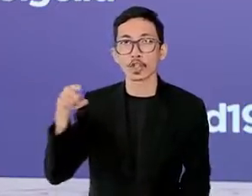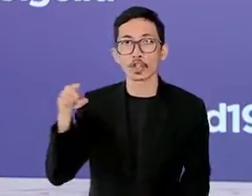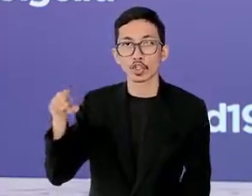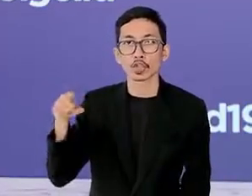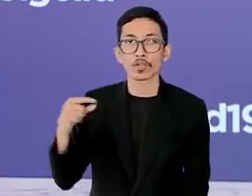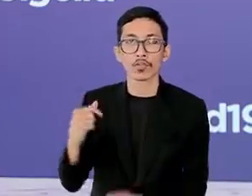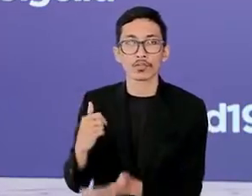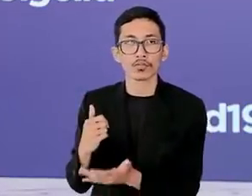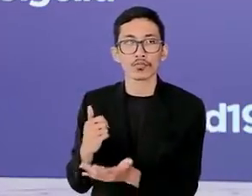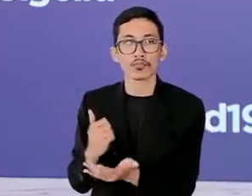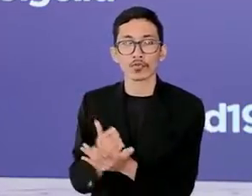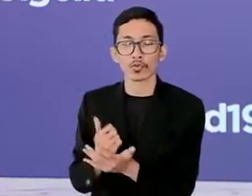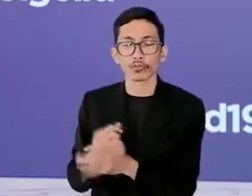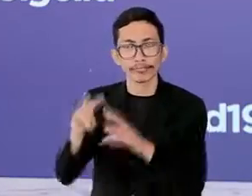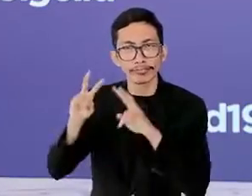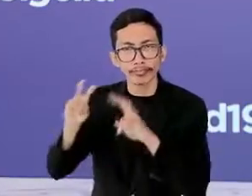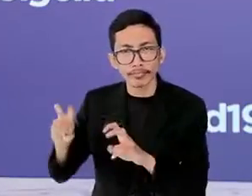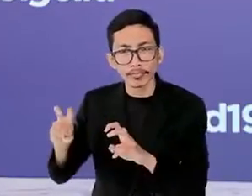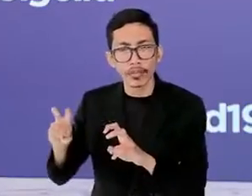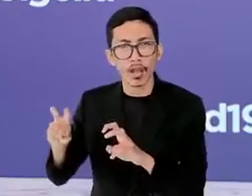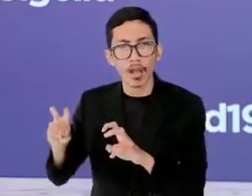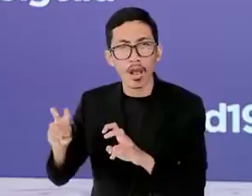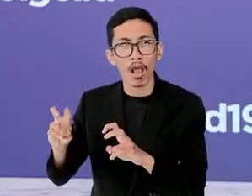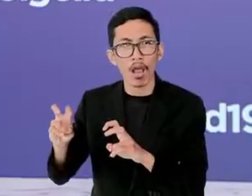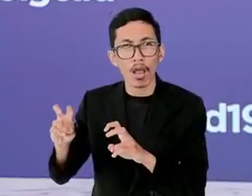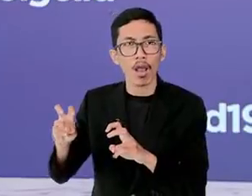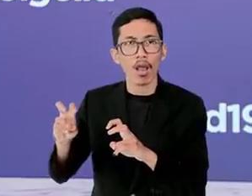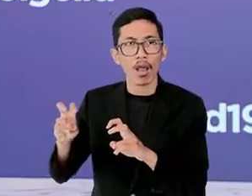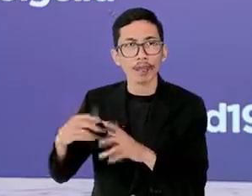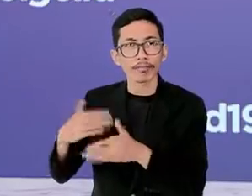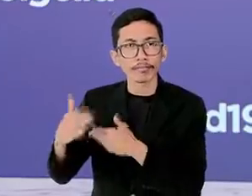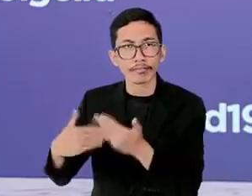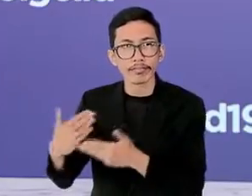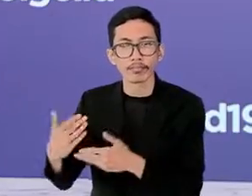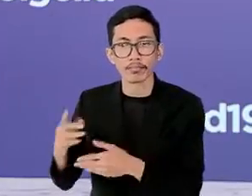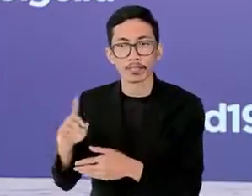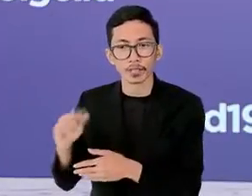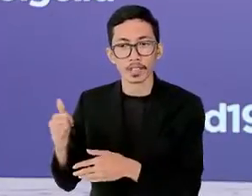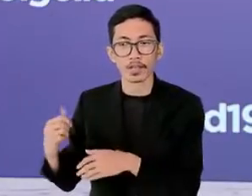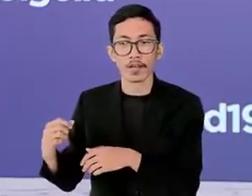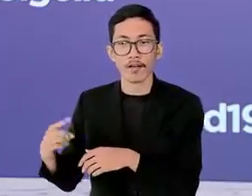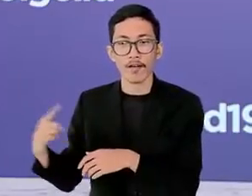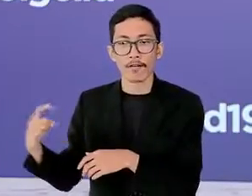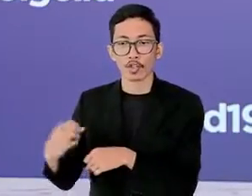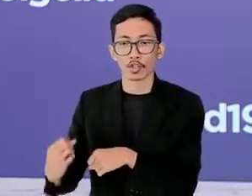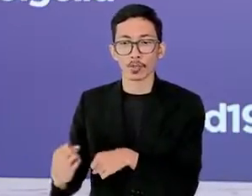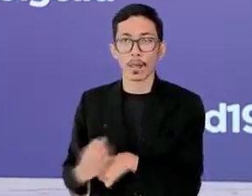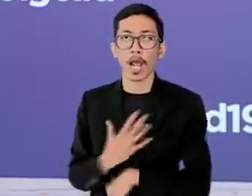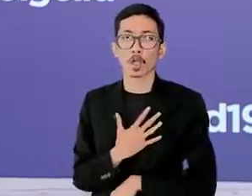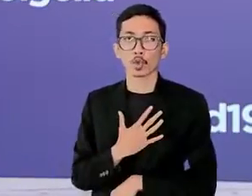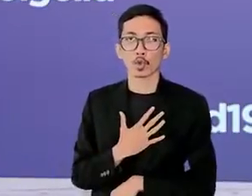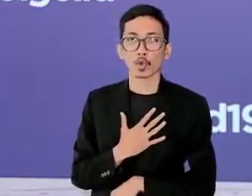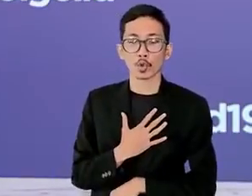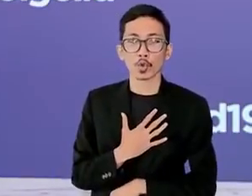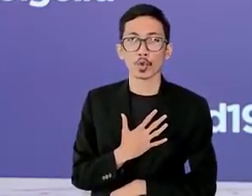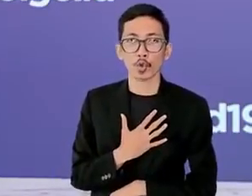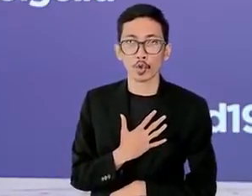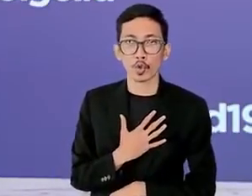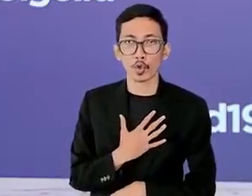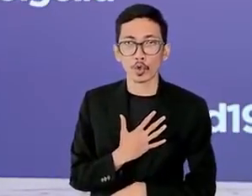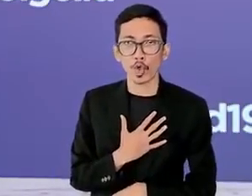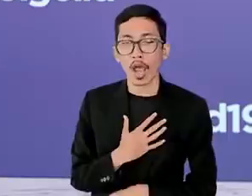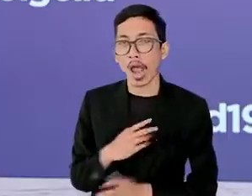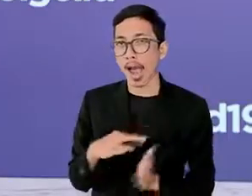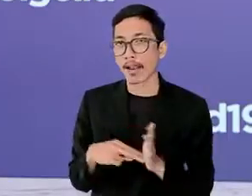genetikanya perubahan ini diprediksi dapat mempengaruhi karakteristik virus dengan demikian